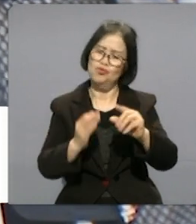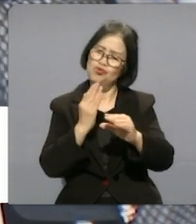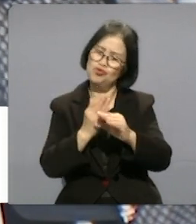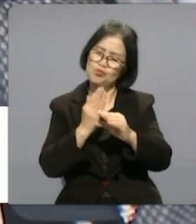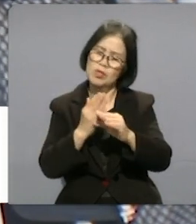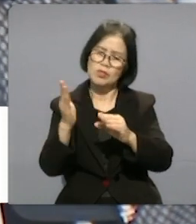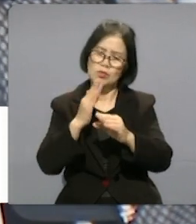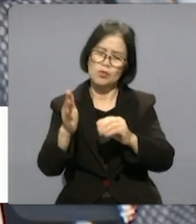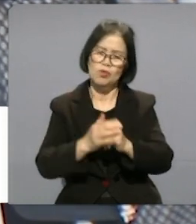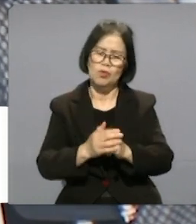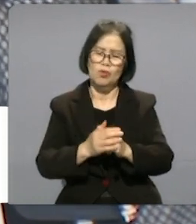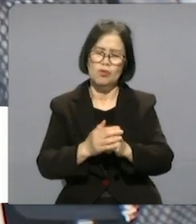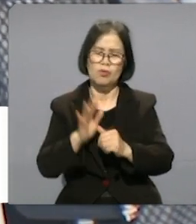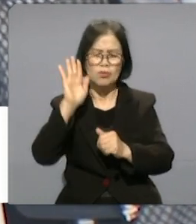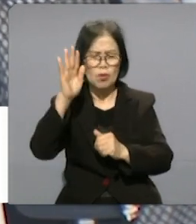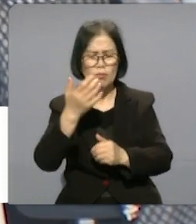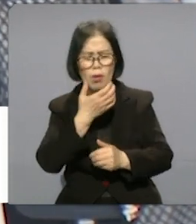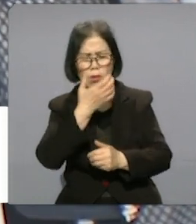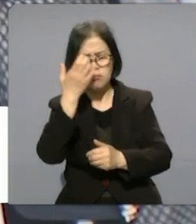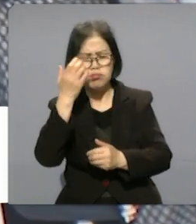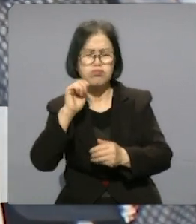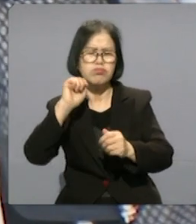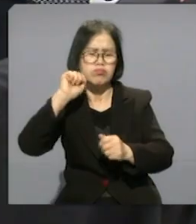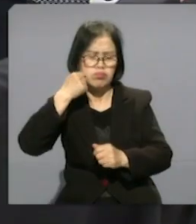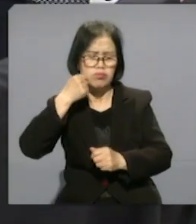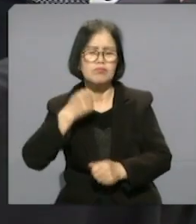중반대라는 암울한 전망들이 계속 이어지고 있습니다.